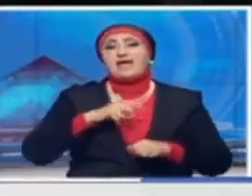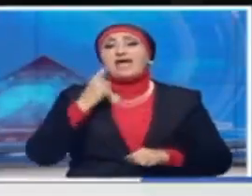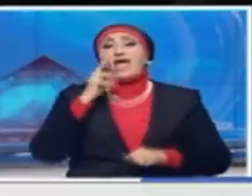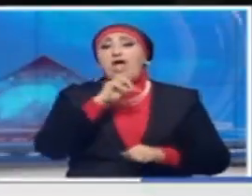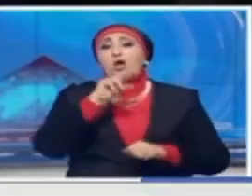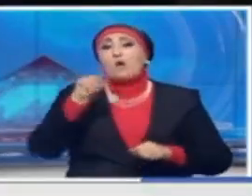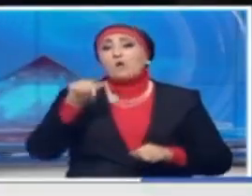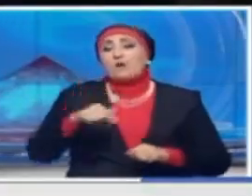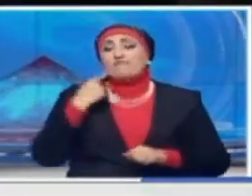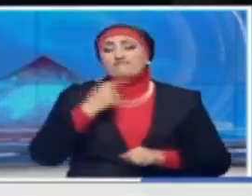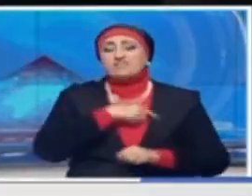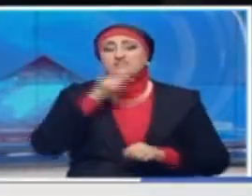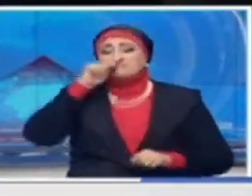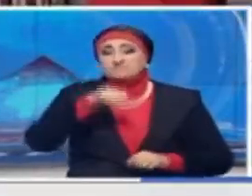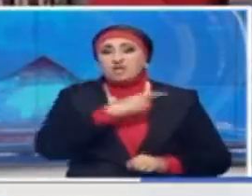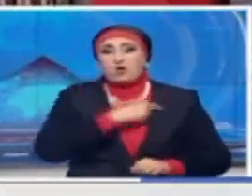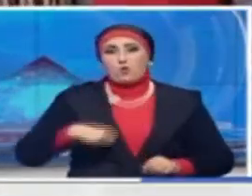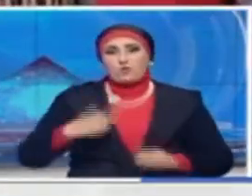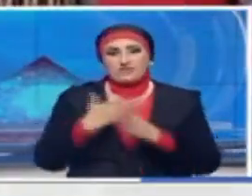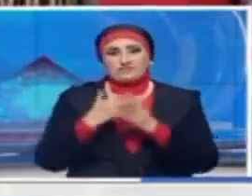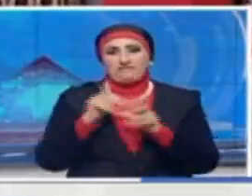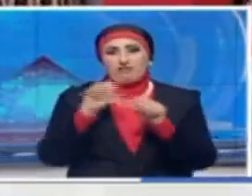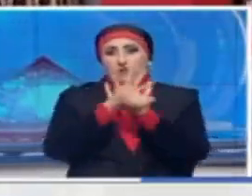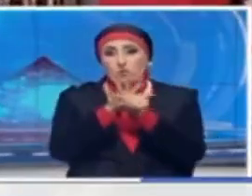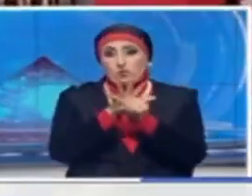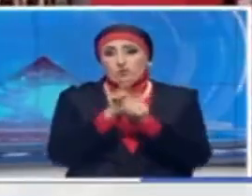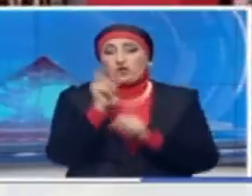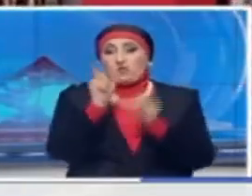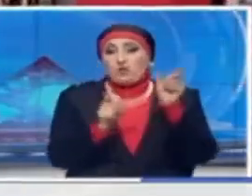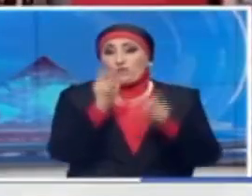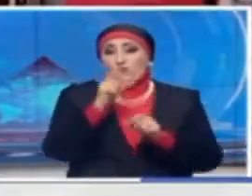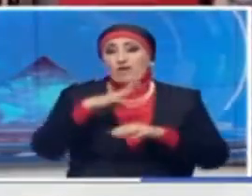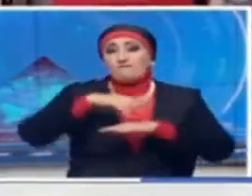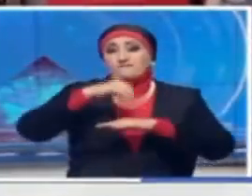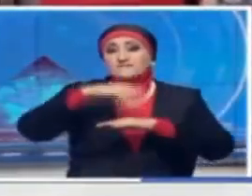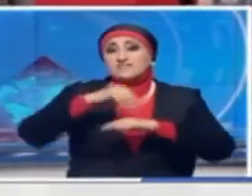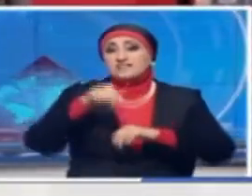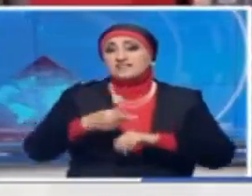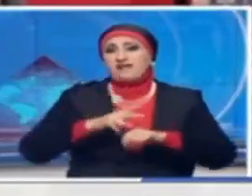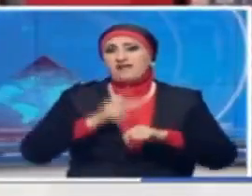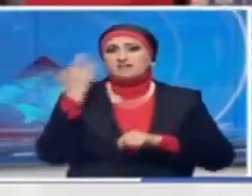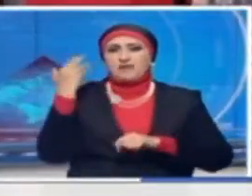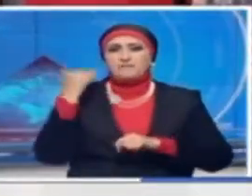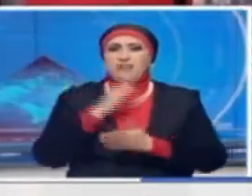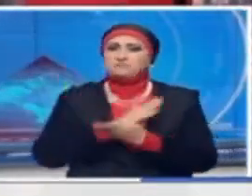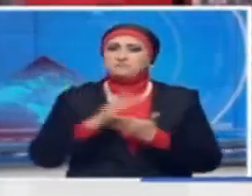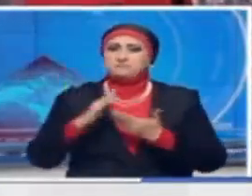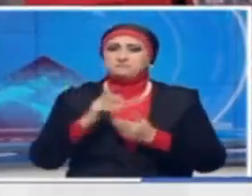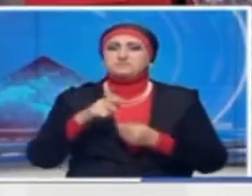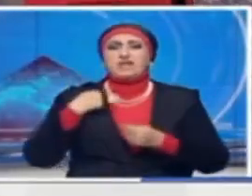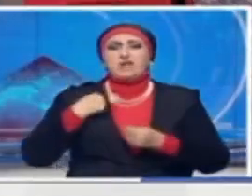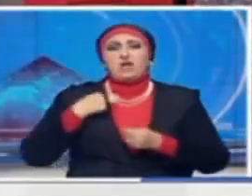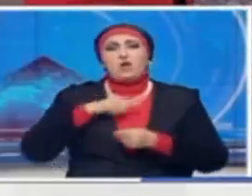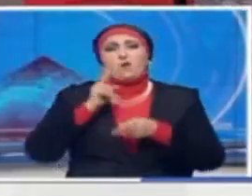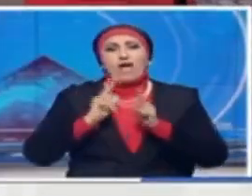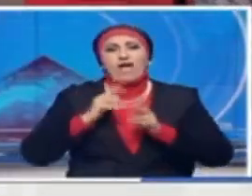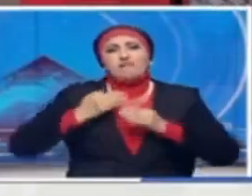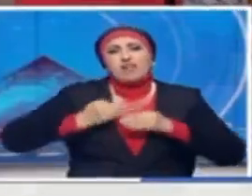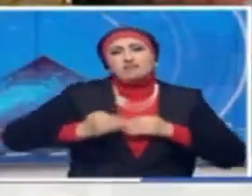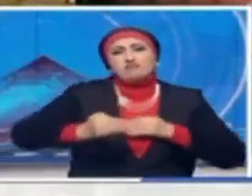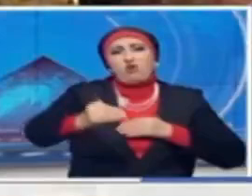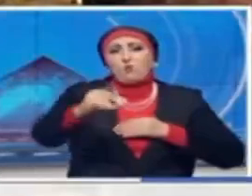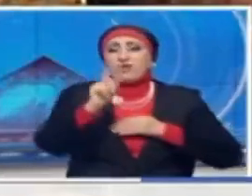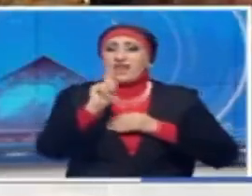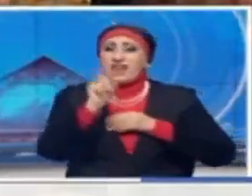التي فرضتها الحكومة بسبب فيروس كورونا. وكان المنظمون في السويد قد ألغوا مراسم تسليم الجائزة من